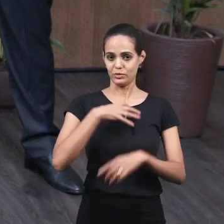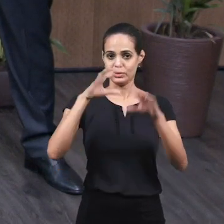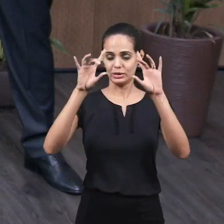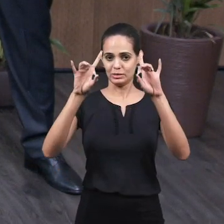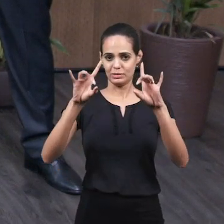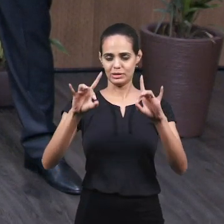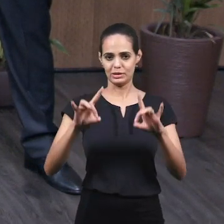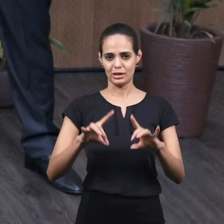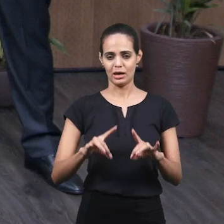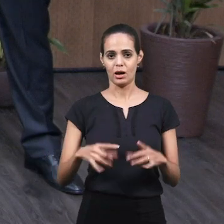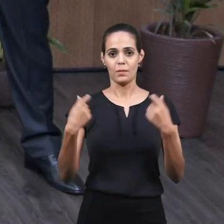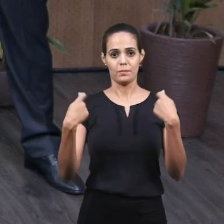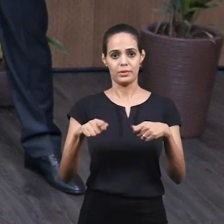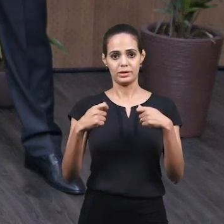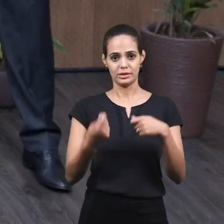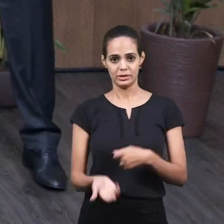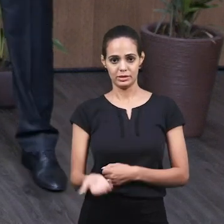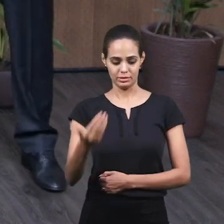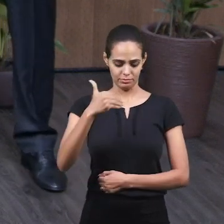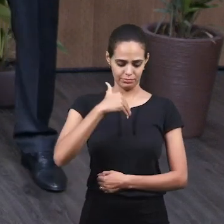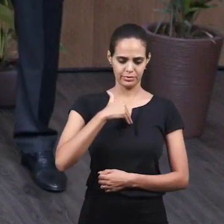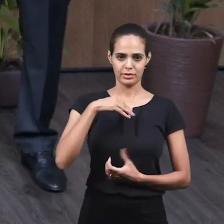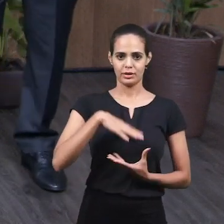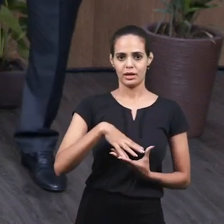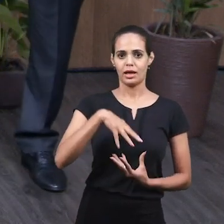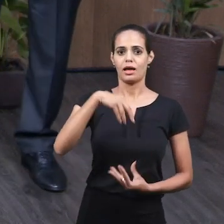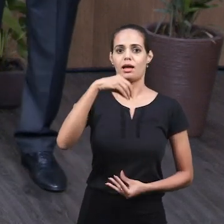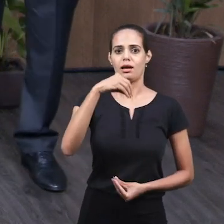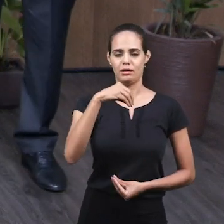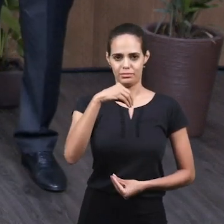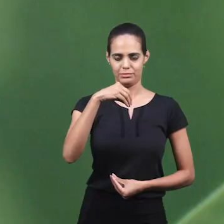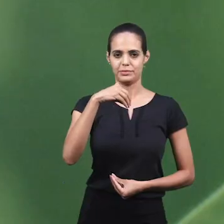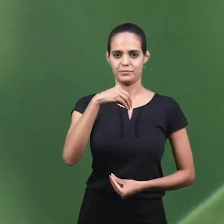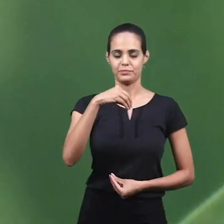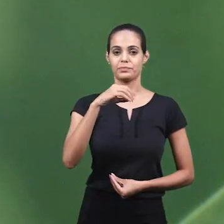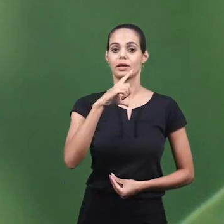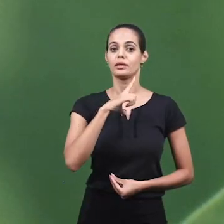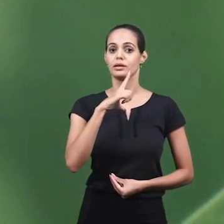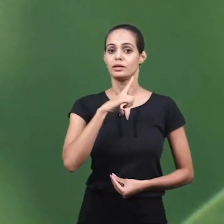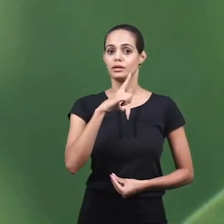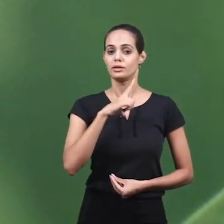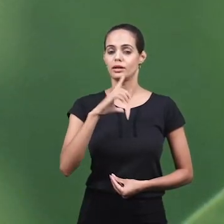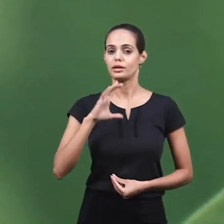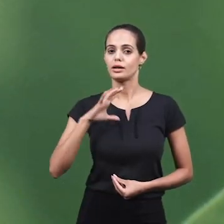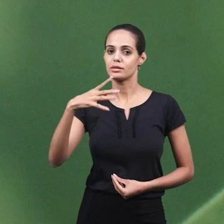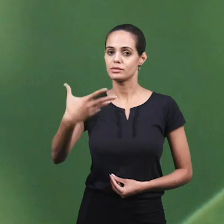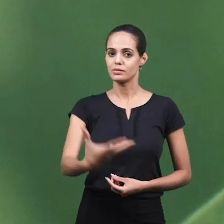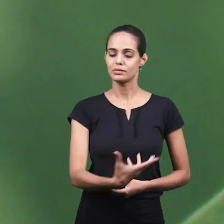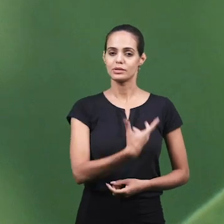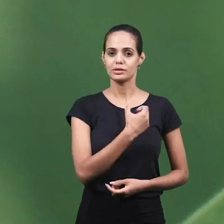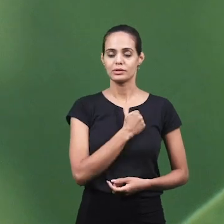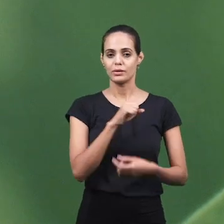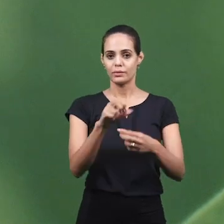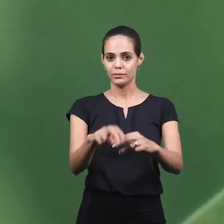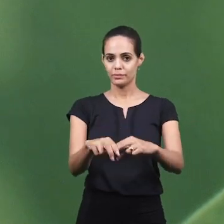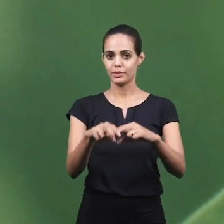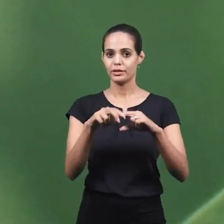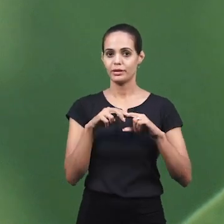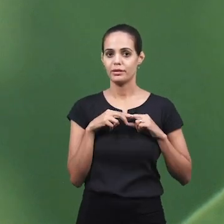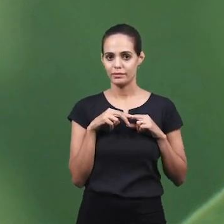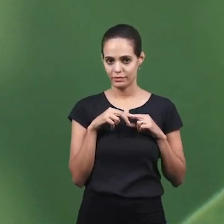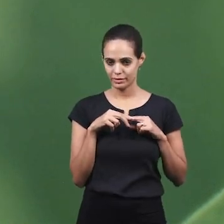les besoins de l'âme et que génère le salut par le moyen de la foi dans le Seigneur